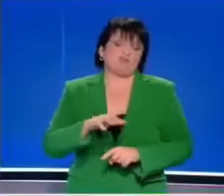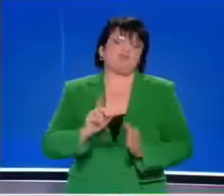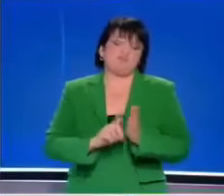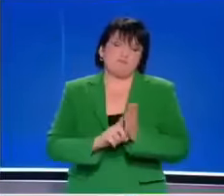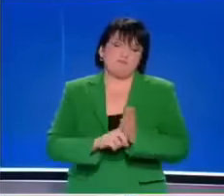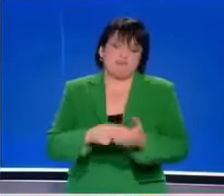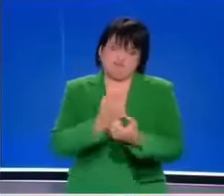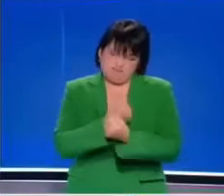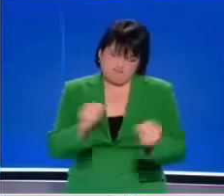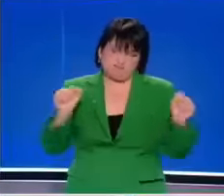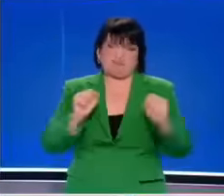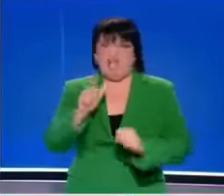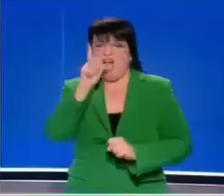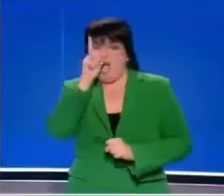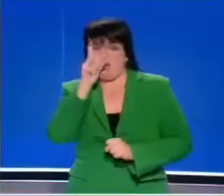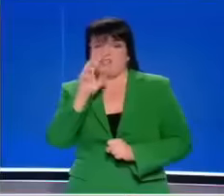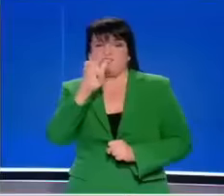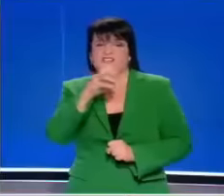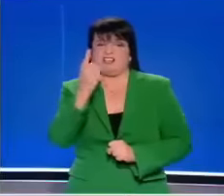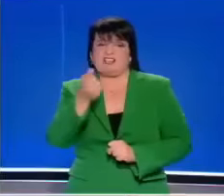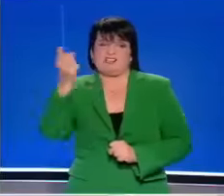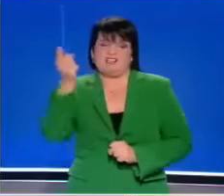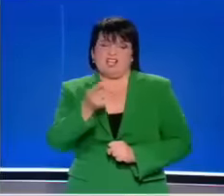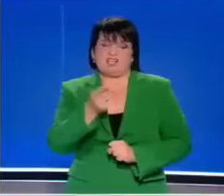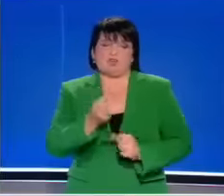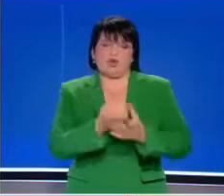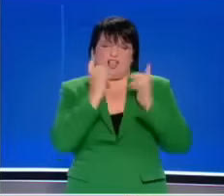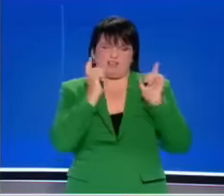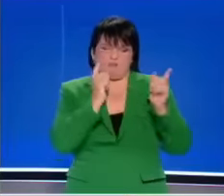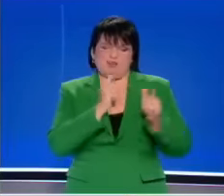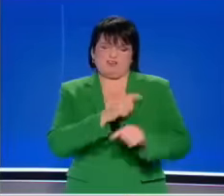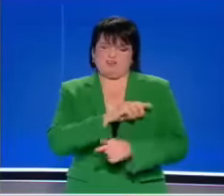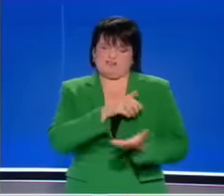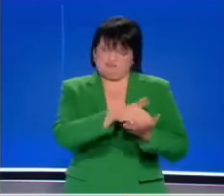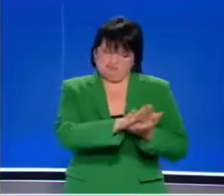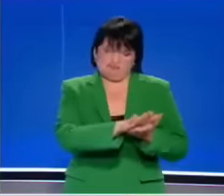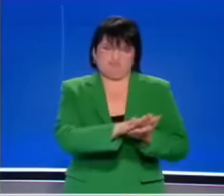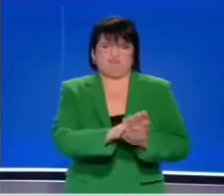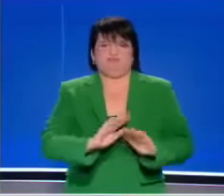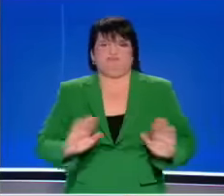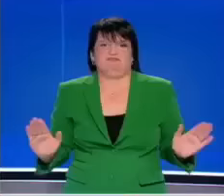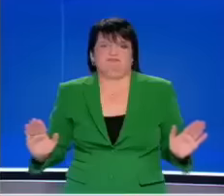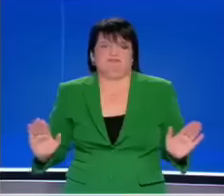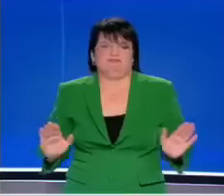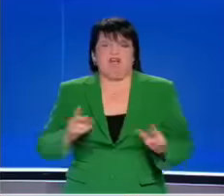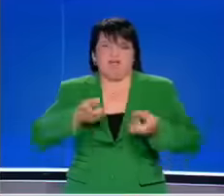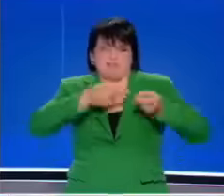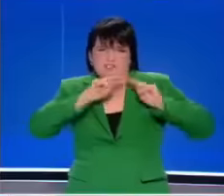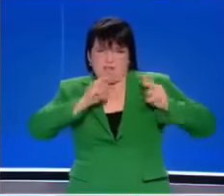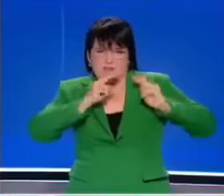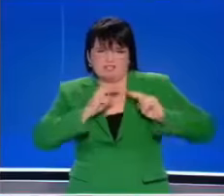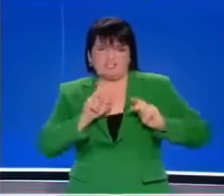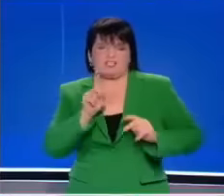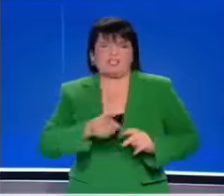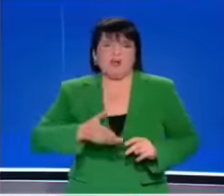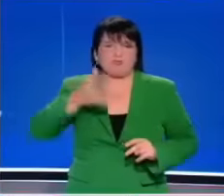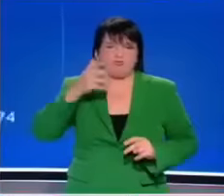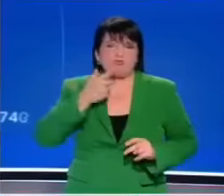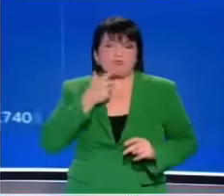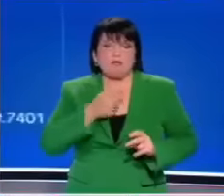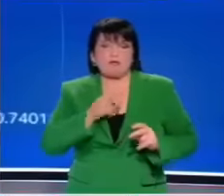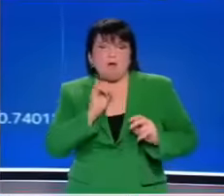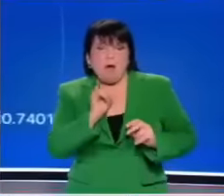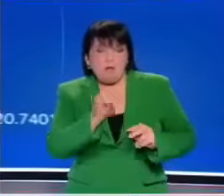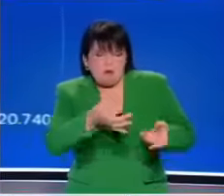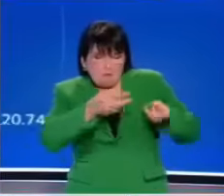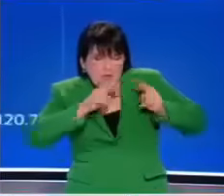μήνυμα ενάντια στην αλαζονία του 41% αυτό που γίνεται αυτή τη στιγμή με αυτές τις απαντήσεις του κυρίου μητσοτάκη που ακόμα δεν